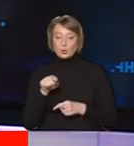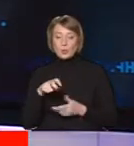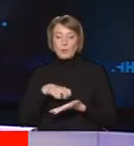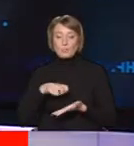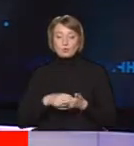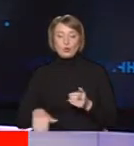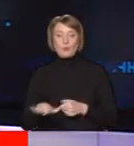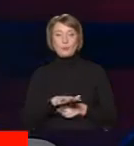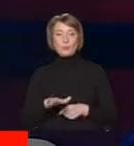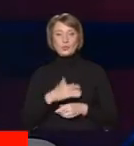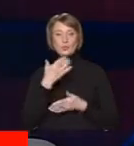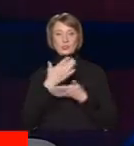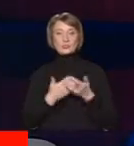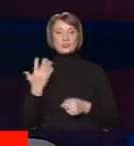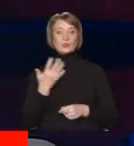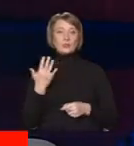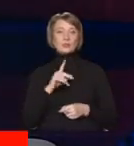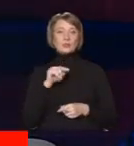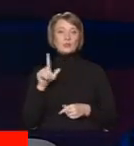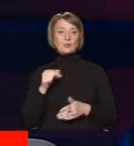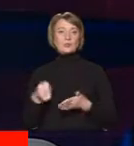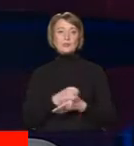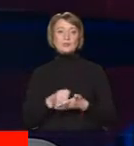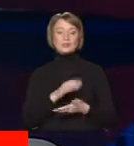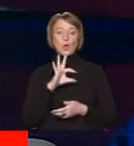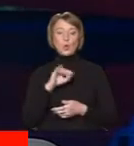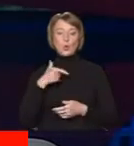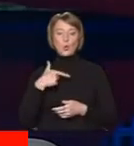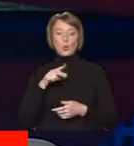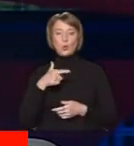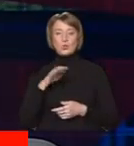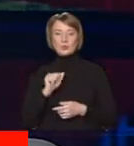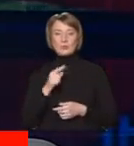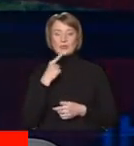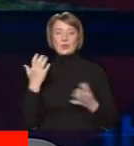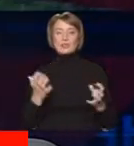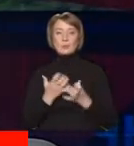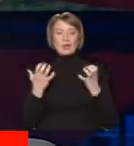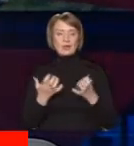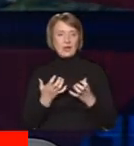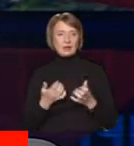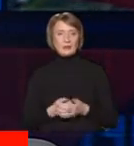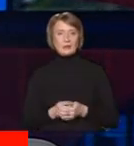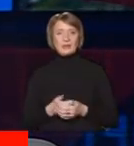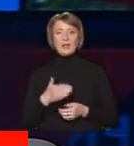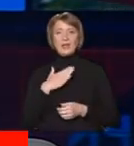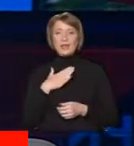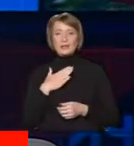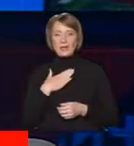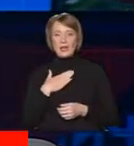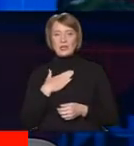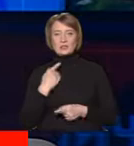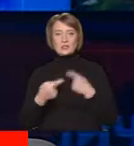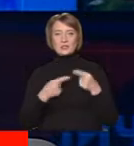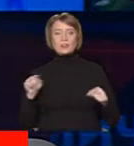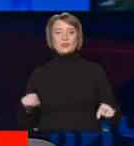нашому списку п'ятим номером зокрема, балотується Ольга Рудьковська, людина, яка зберігає всі ці наші надбання, власне кажучи, яка